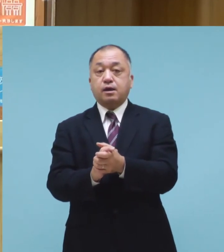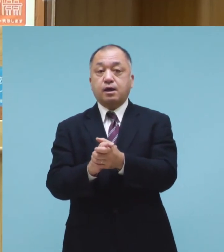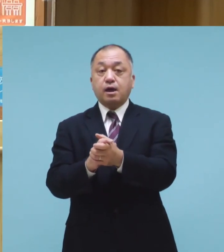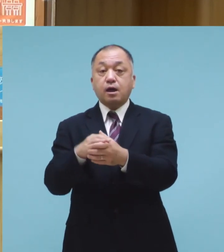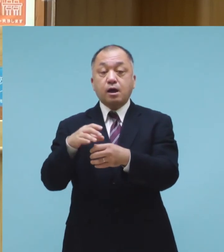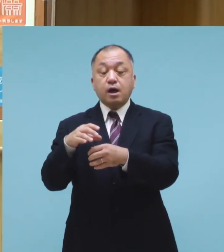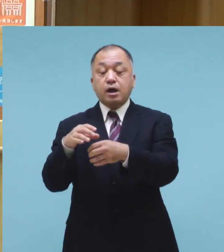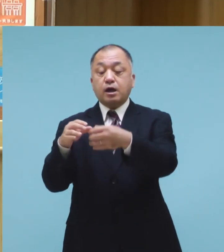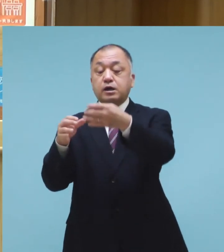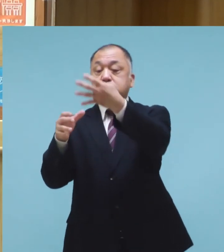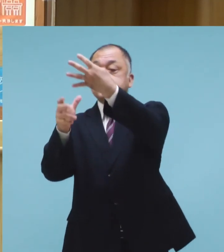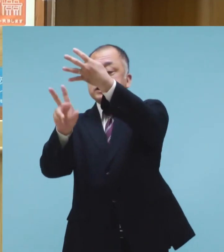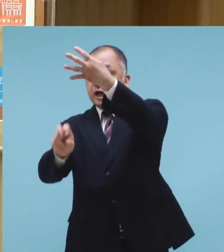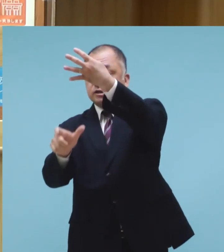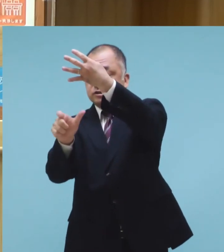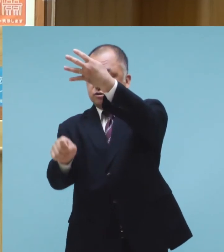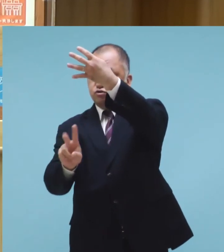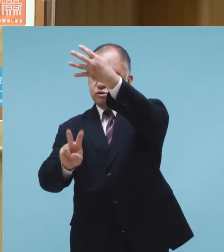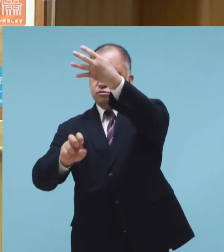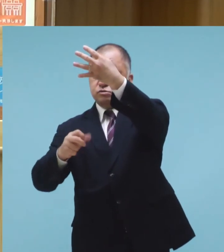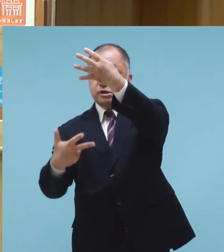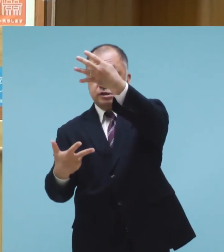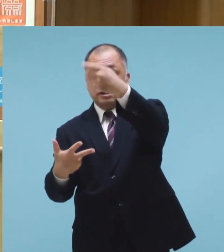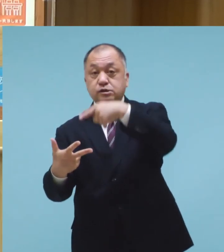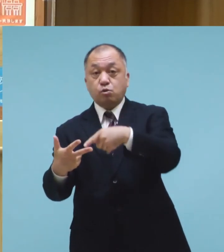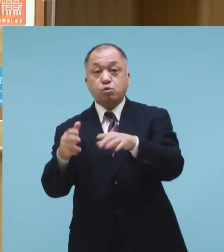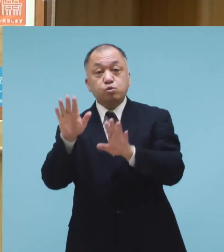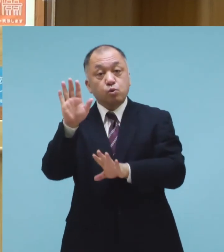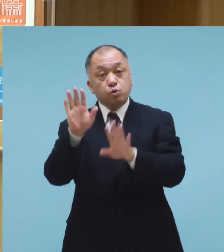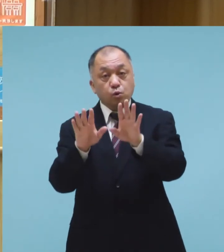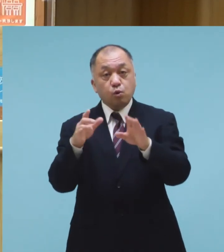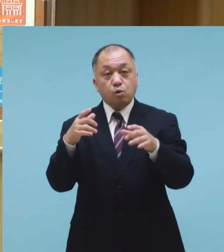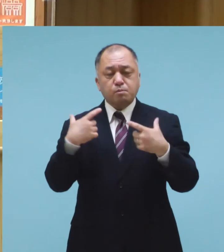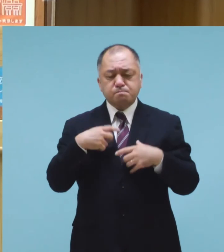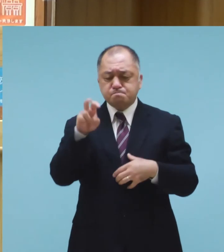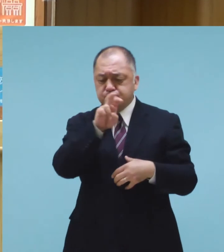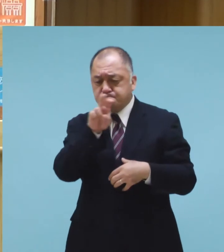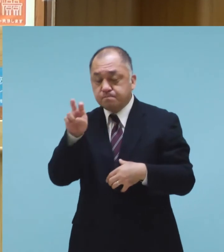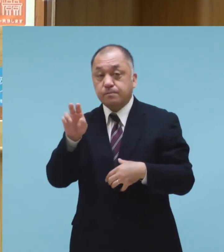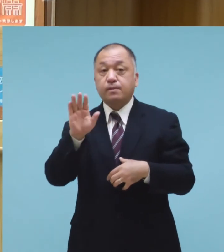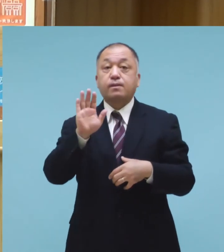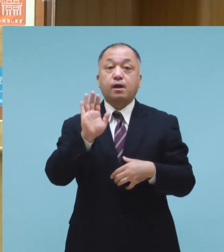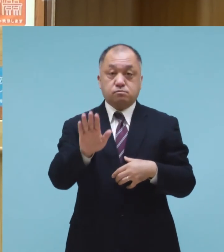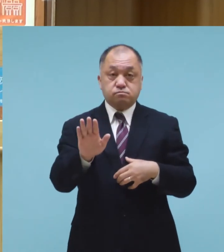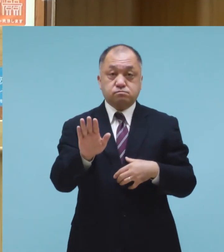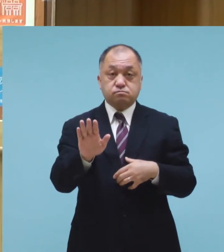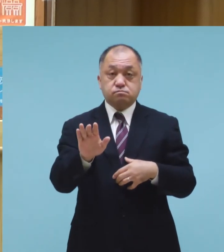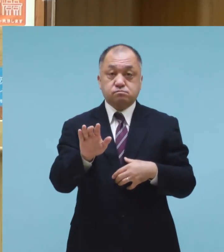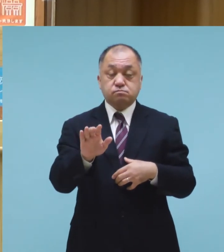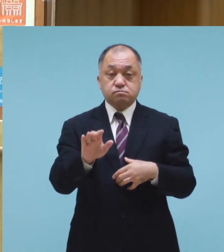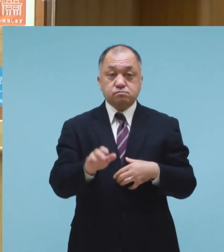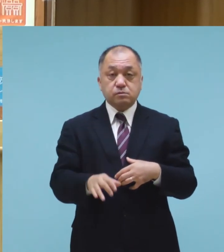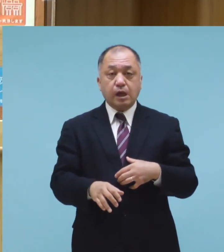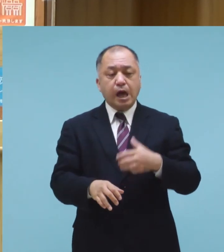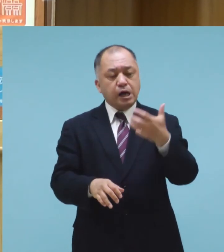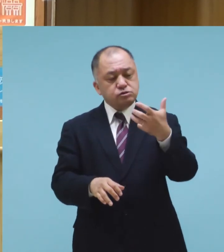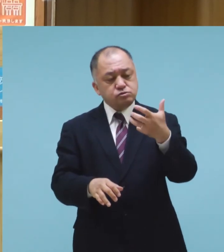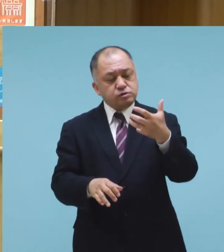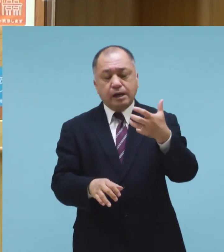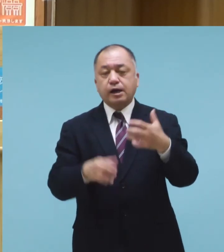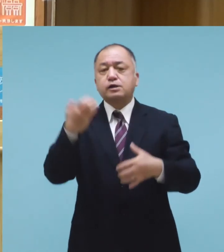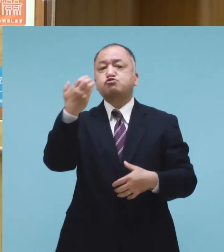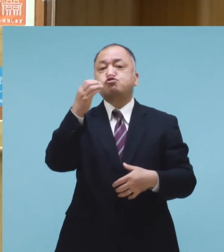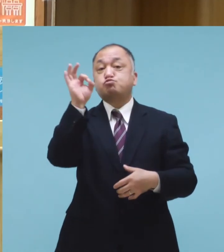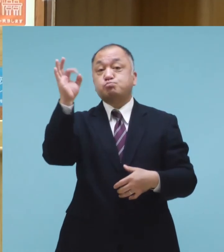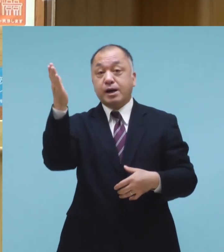を一部毎回確認をさせていただいているんですが、まあ、8割を超えるまあ、9割近いですね皆